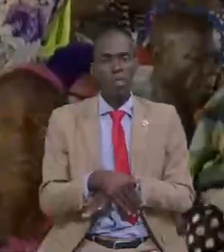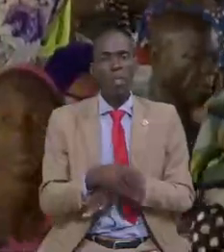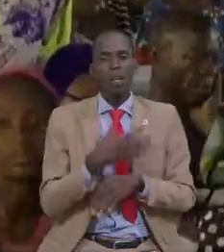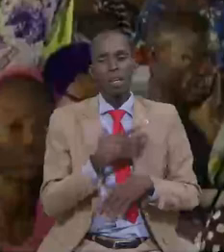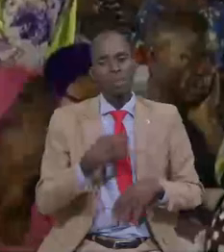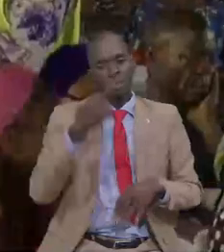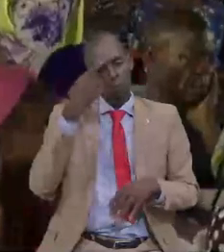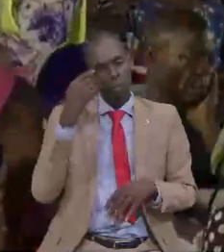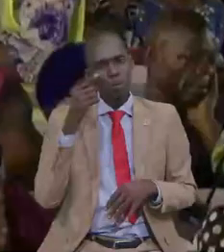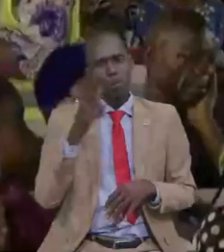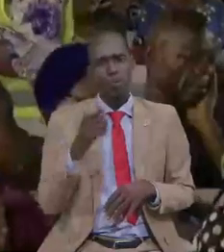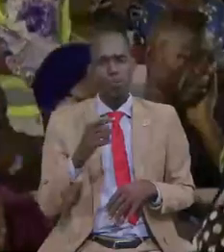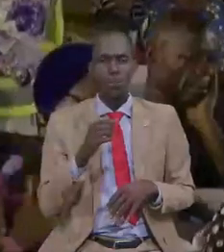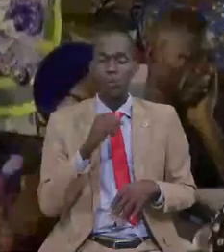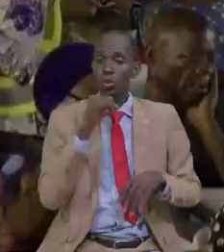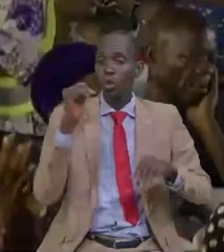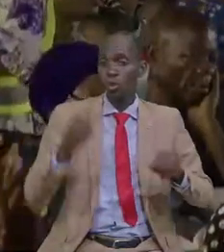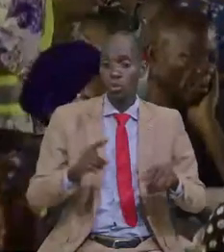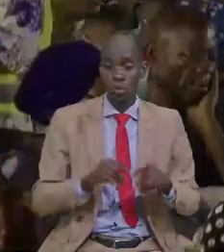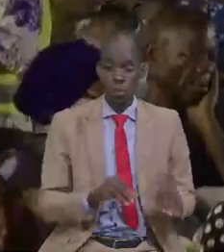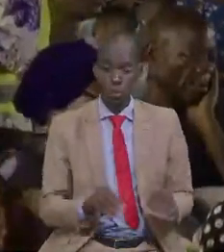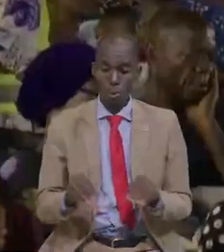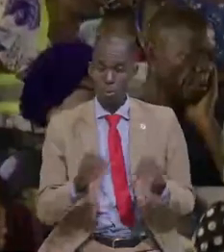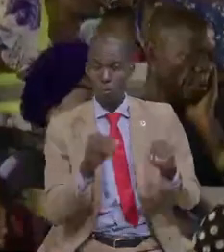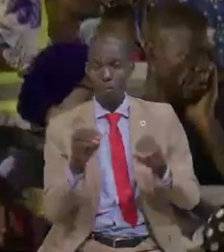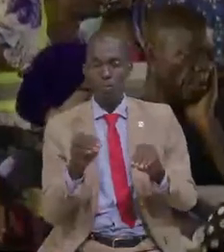qui venaient de donner leur vie au Seigneur.